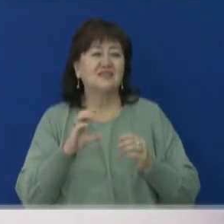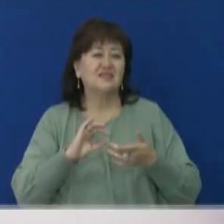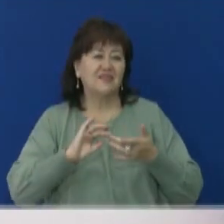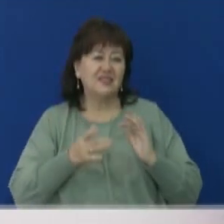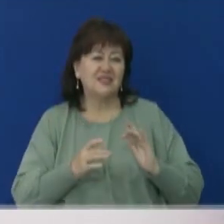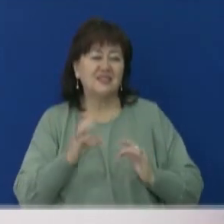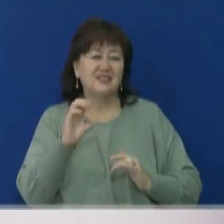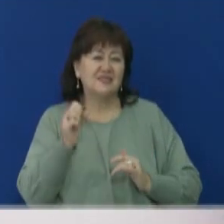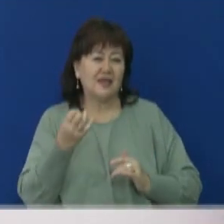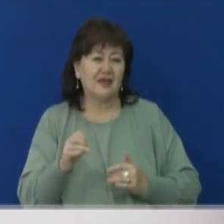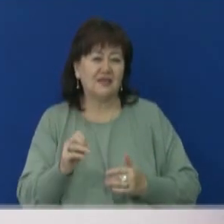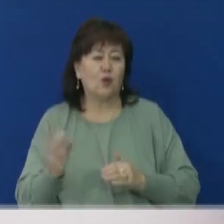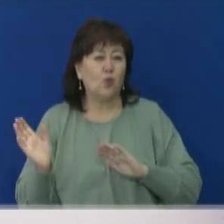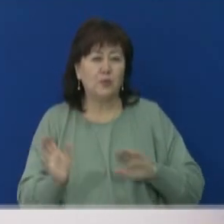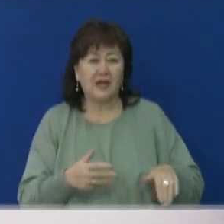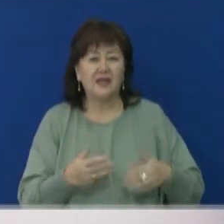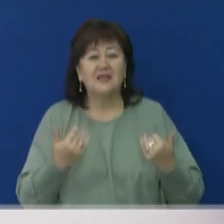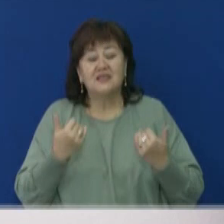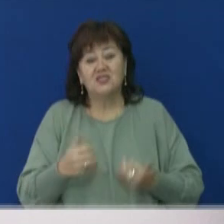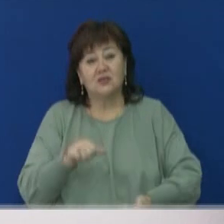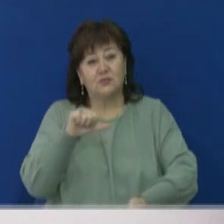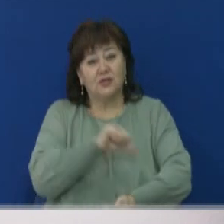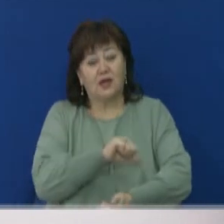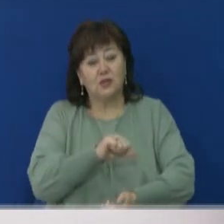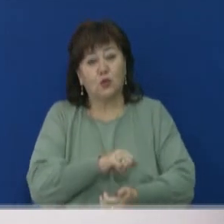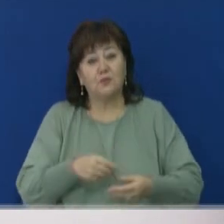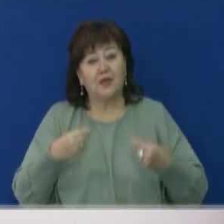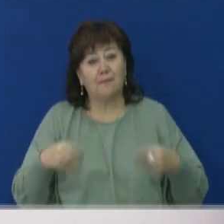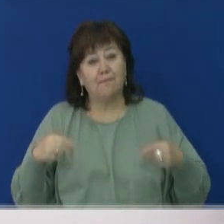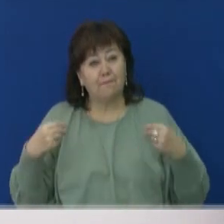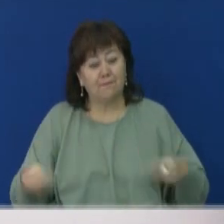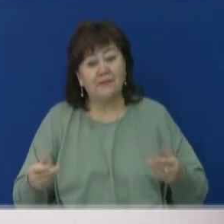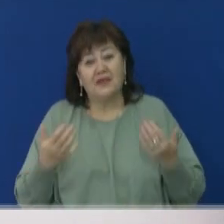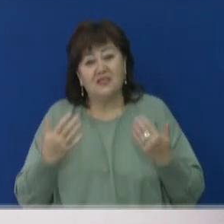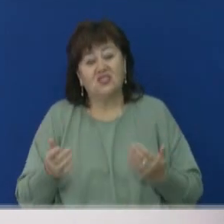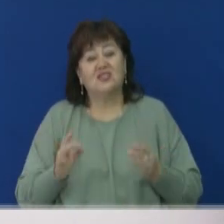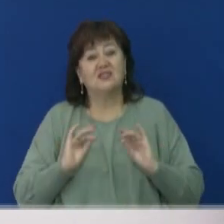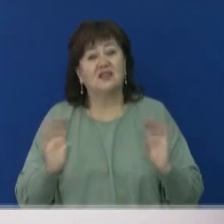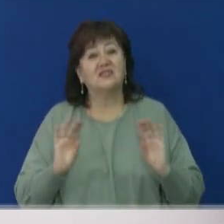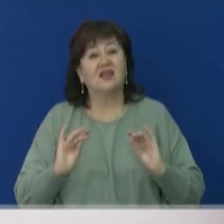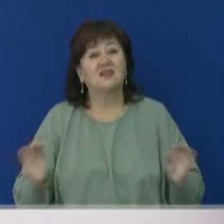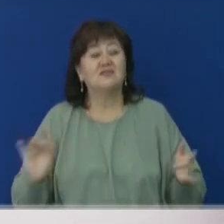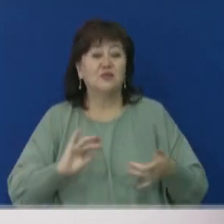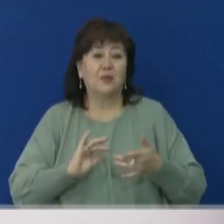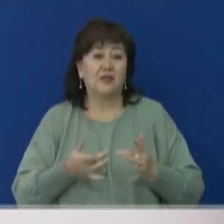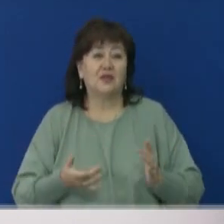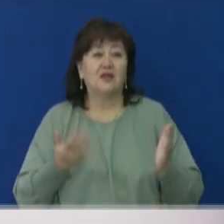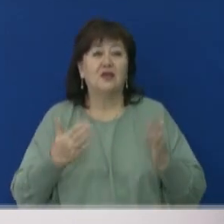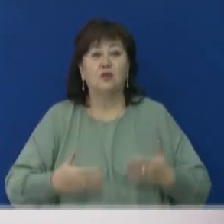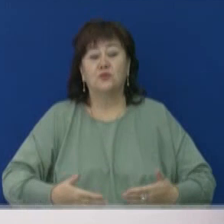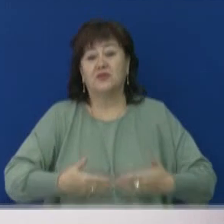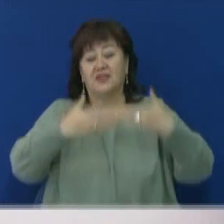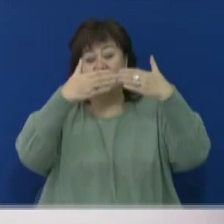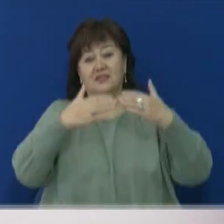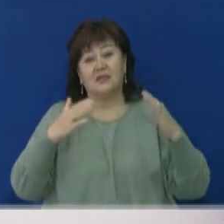жойды. Қазіргі уақытта психотроптық заттарды өткізудің байланыссыз схемасы кеңінен насихатталуда. Ол тұрғын үйлердің қабырғаларына